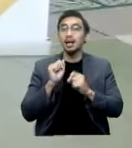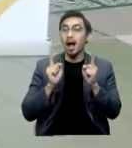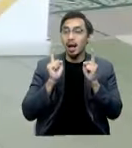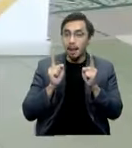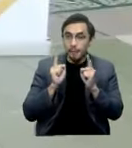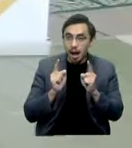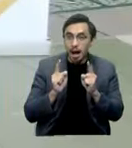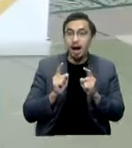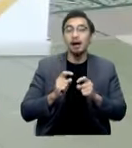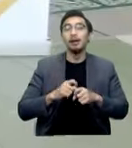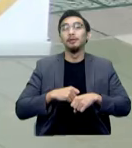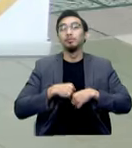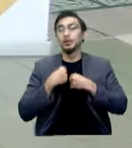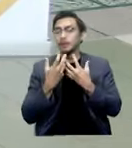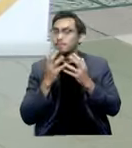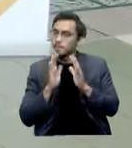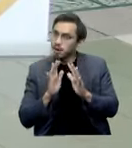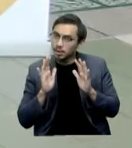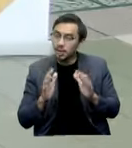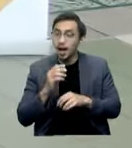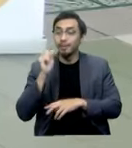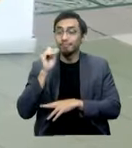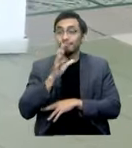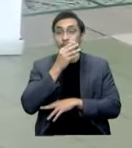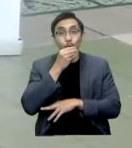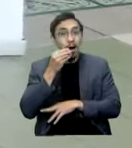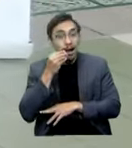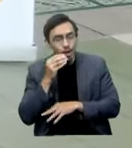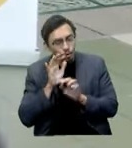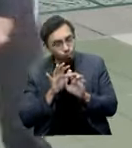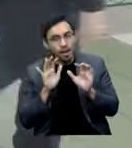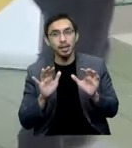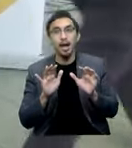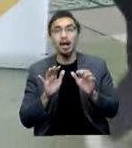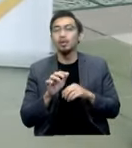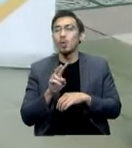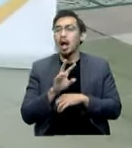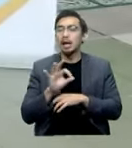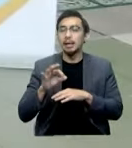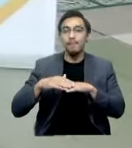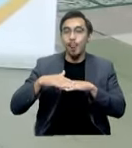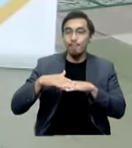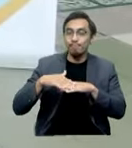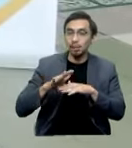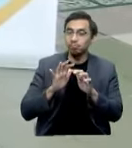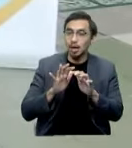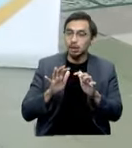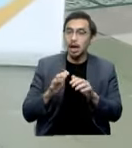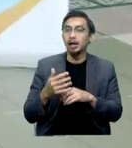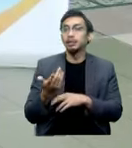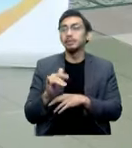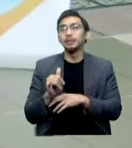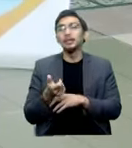Ada kajian zuhur Ramadan yang dihadiri mungkin hampir 1.000-2.000 jamaah, ada zikir menjelang berbuka